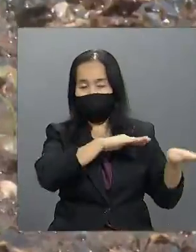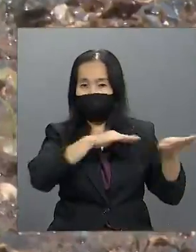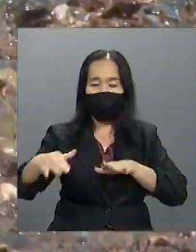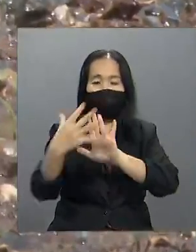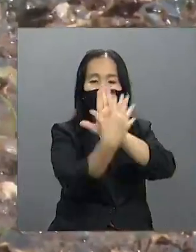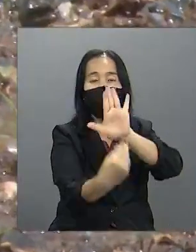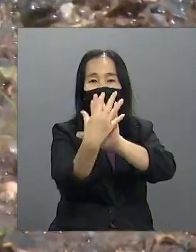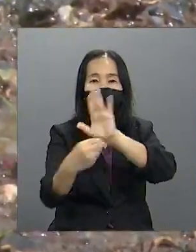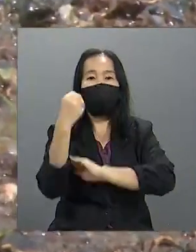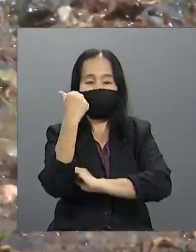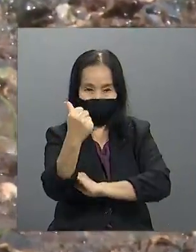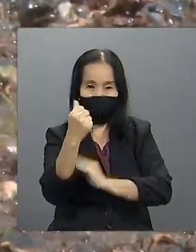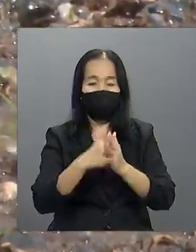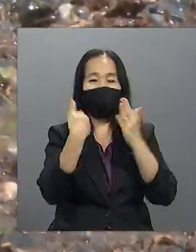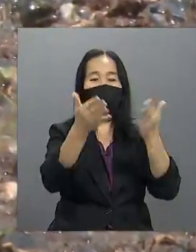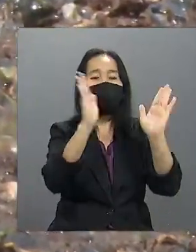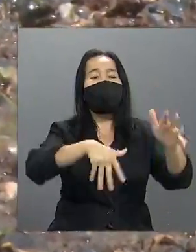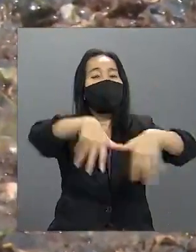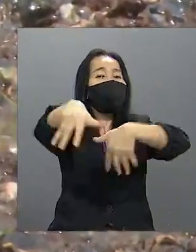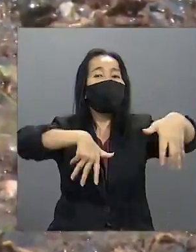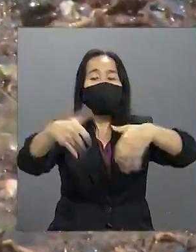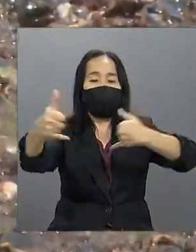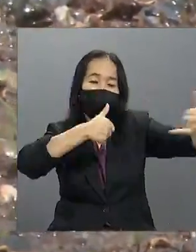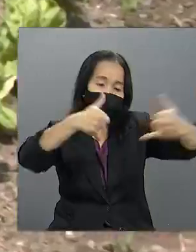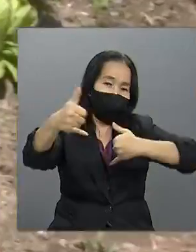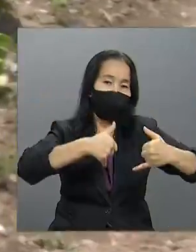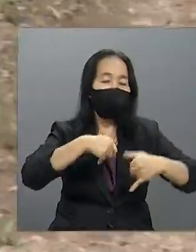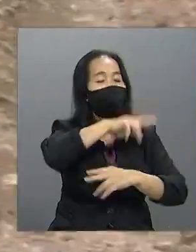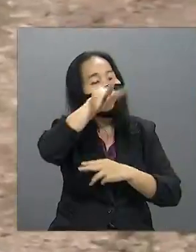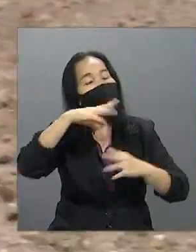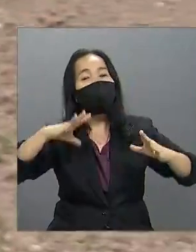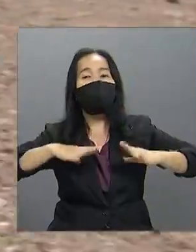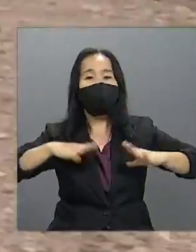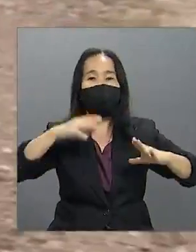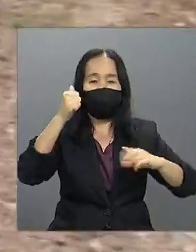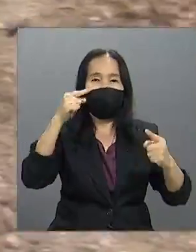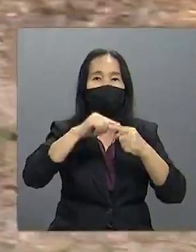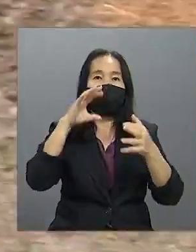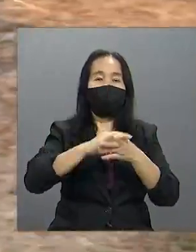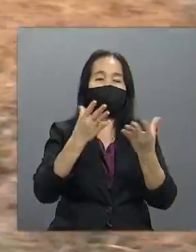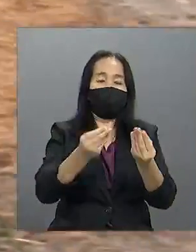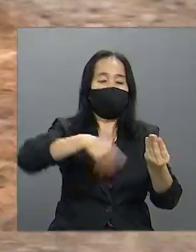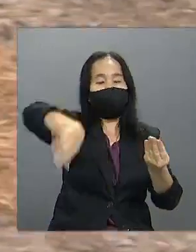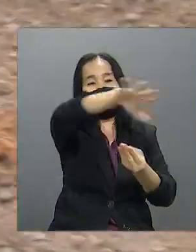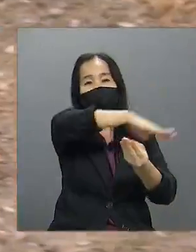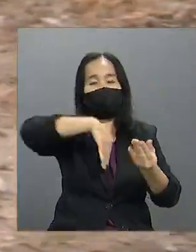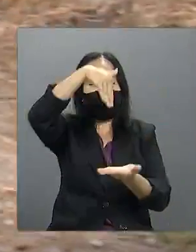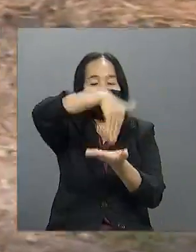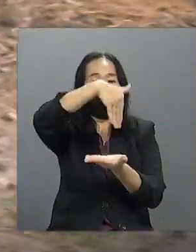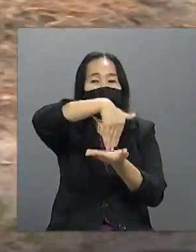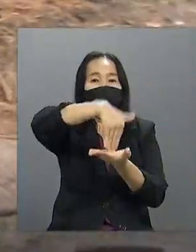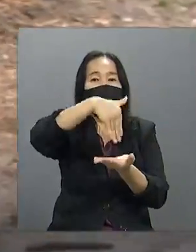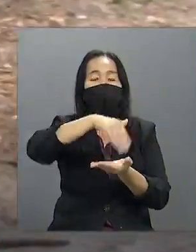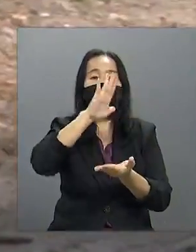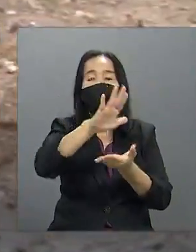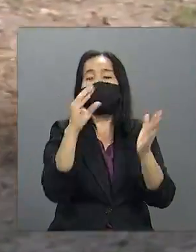และให้ใครๆที่แวะผ่านไปมาได้พักผ่อนหย่อนใจในฐานะของการเป็นพื้นที่สีเขียวใจกลางเมืองที่บริหารจัดการ